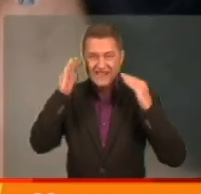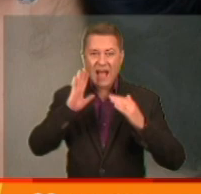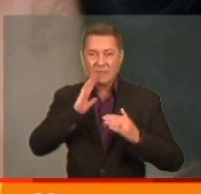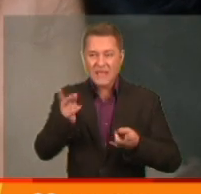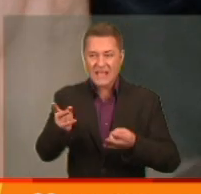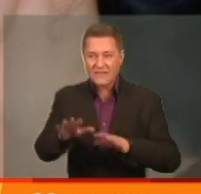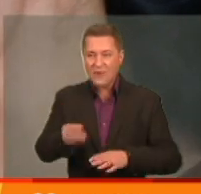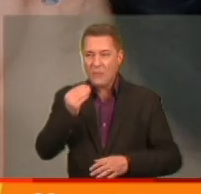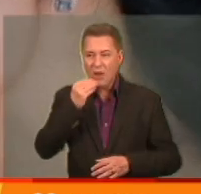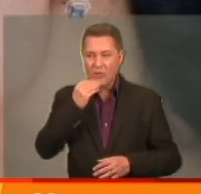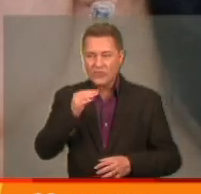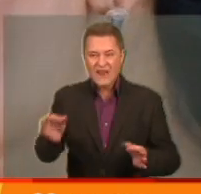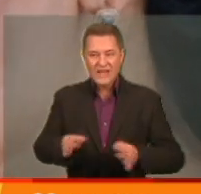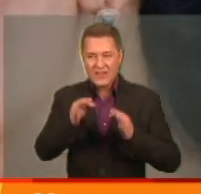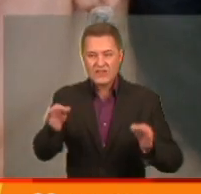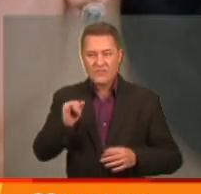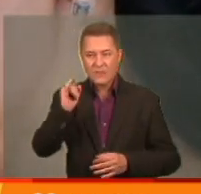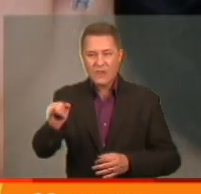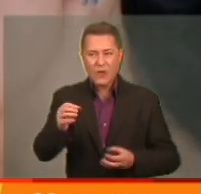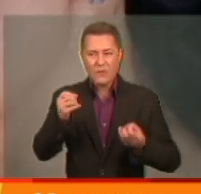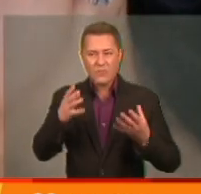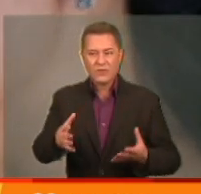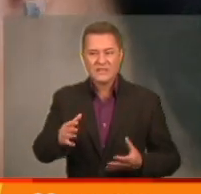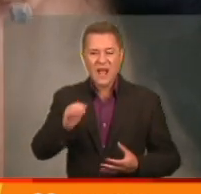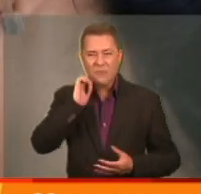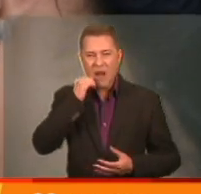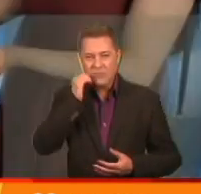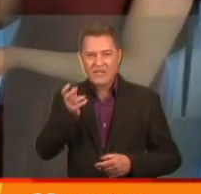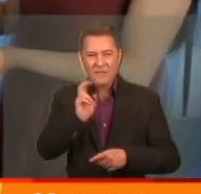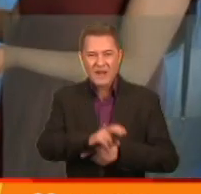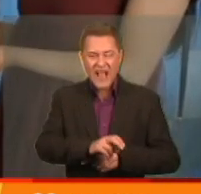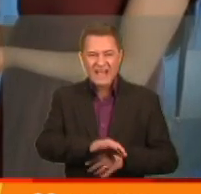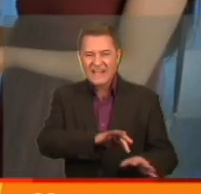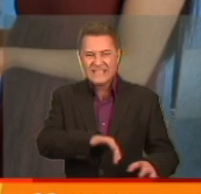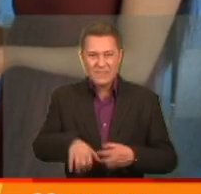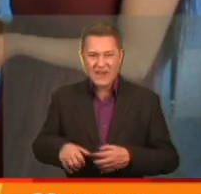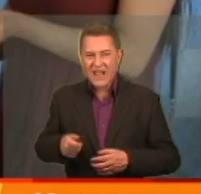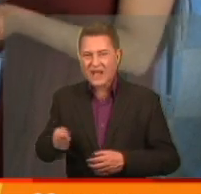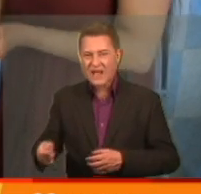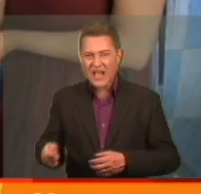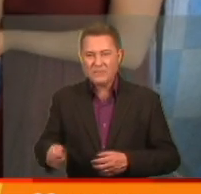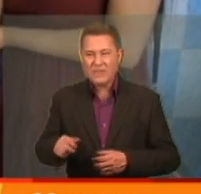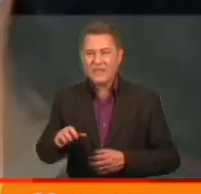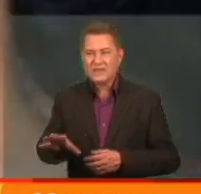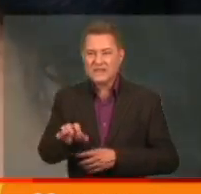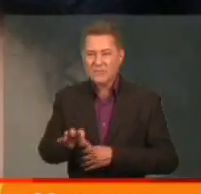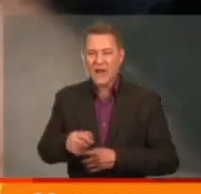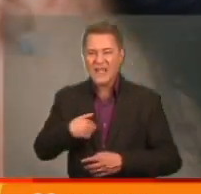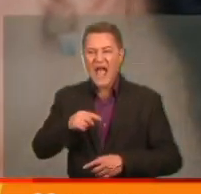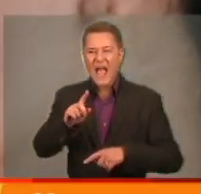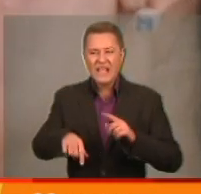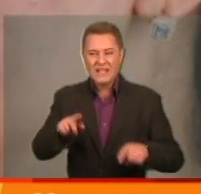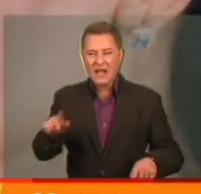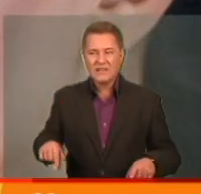Вони покушали, там нічого плохого, просто бабушка приходила, забирала, уборщиця. Да. Ну, я іноді, якщо